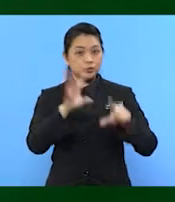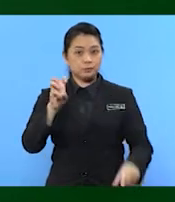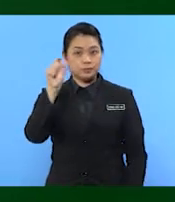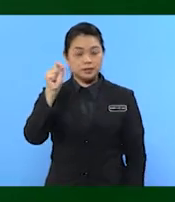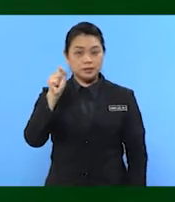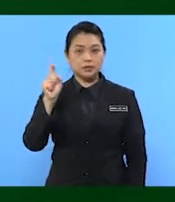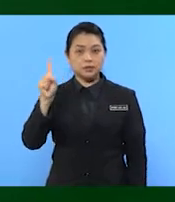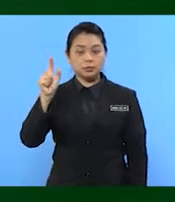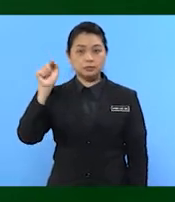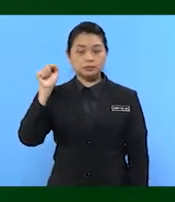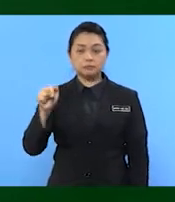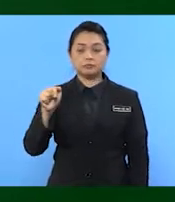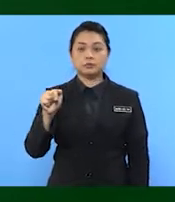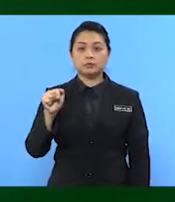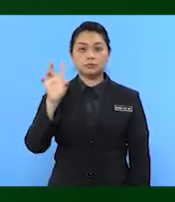60 darjah